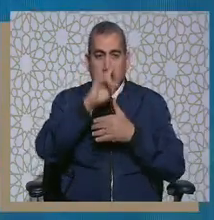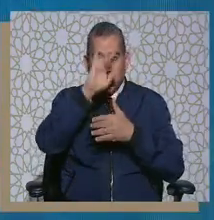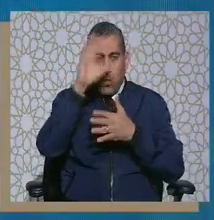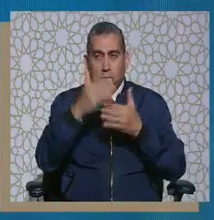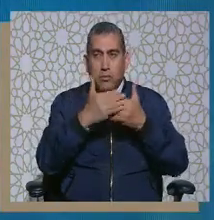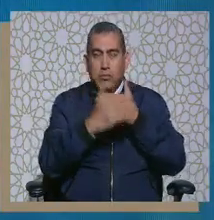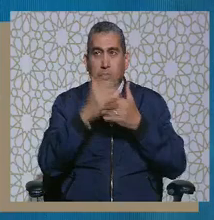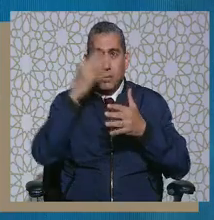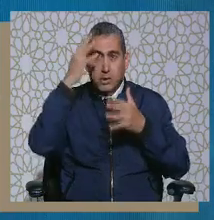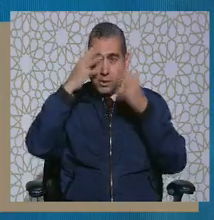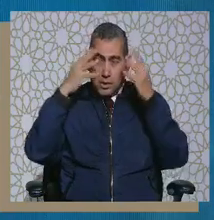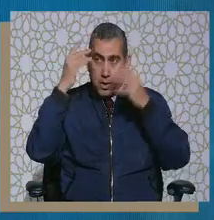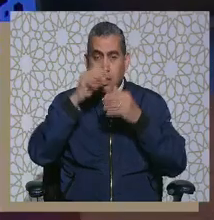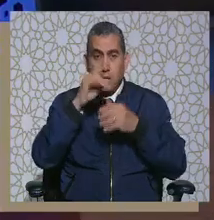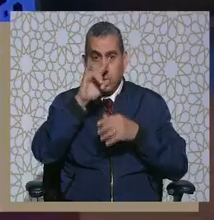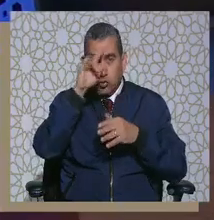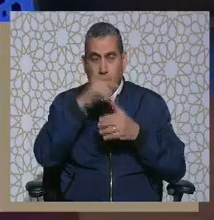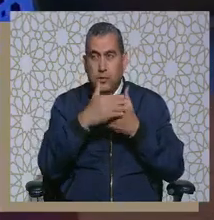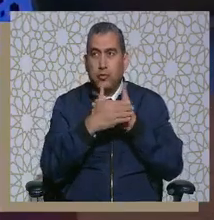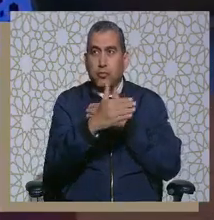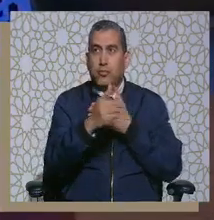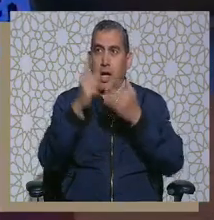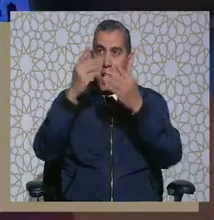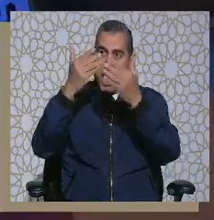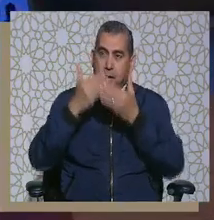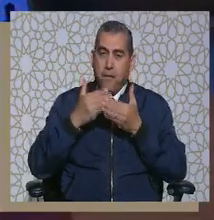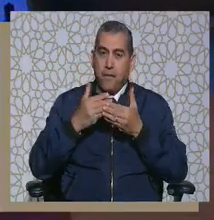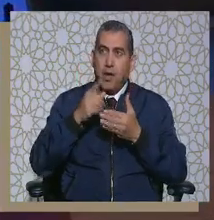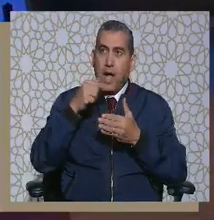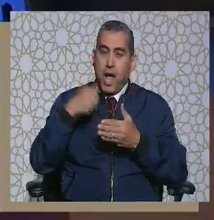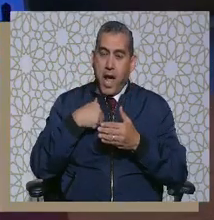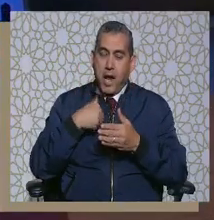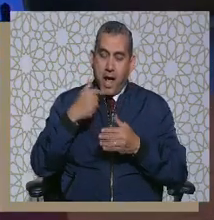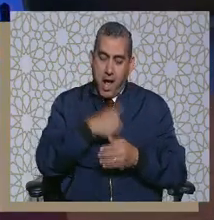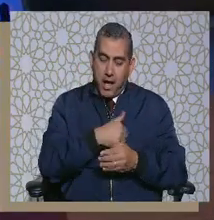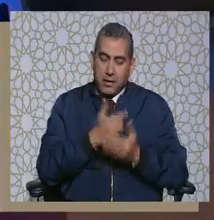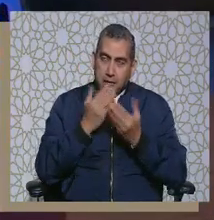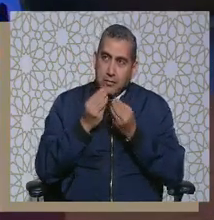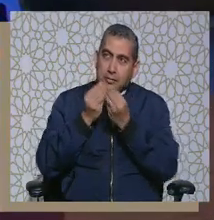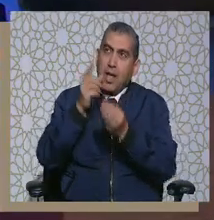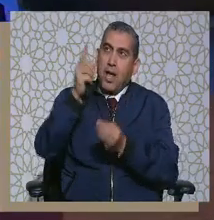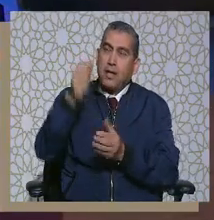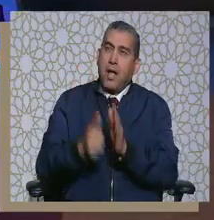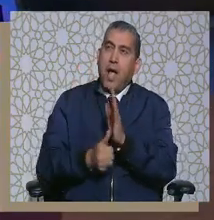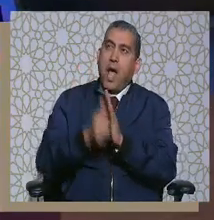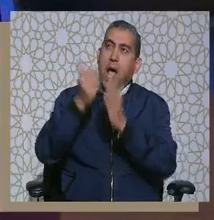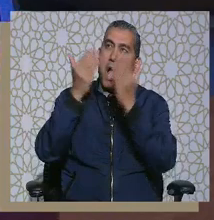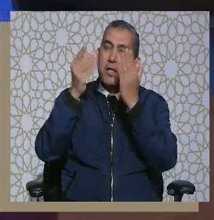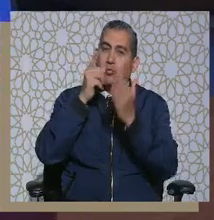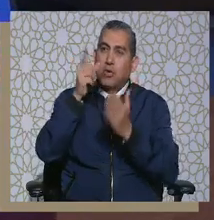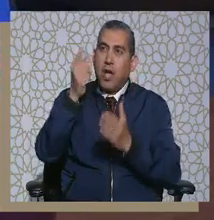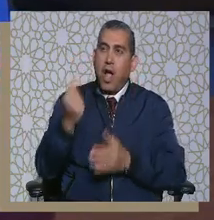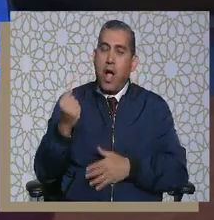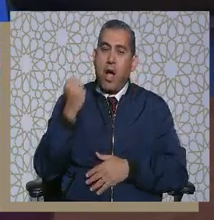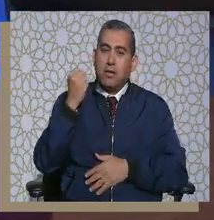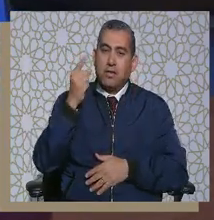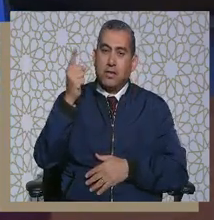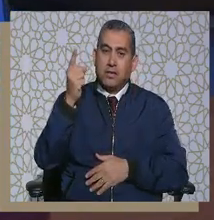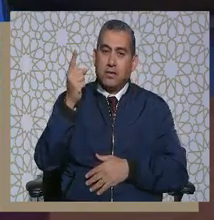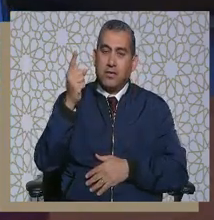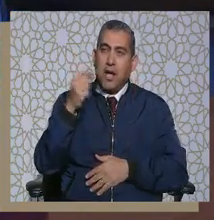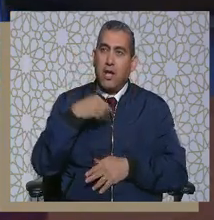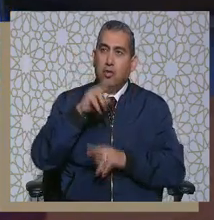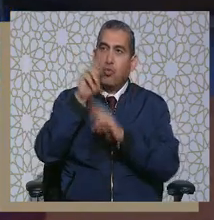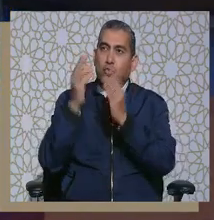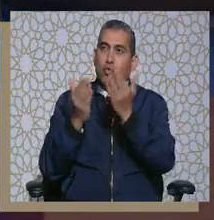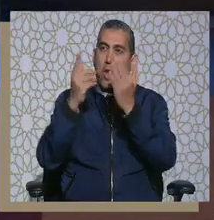افكار السوء واني قد حسنت الظن فيك فيا قدير اسالك ان